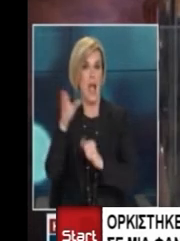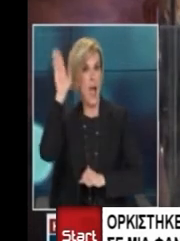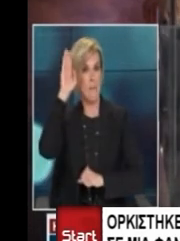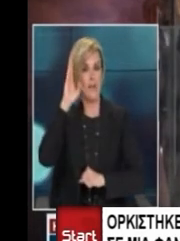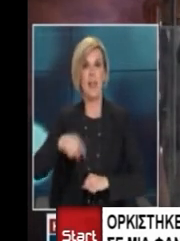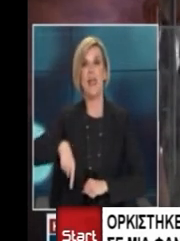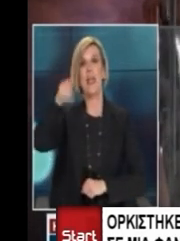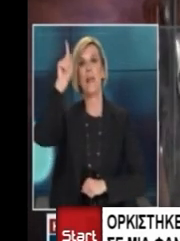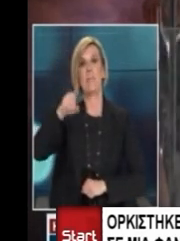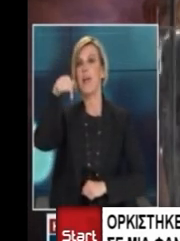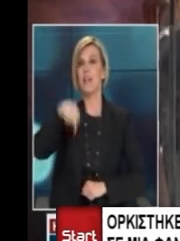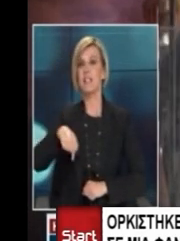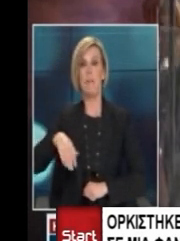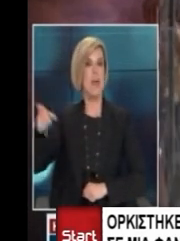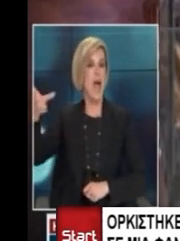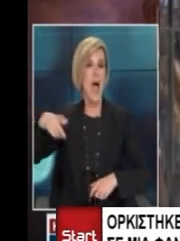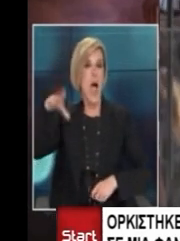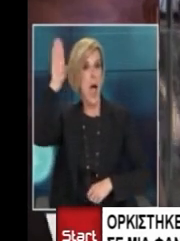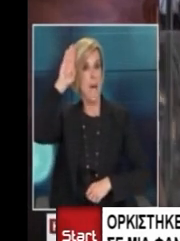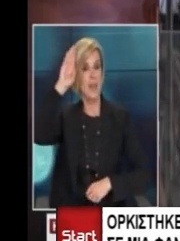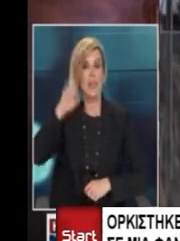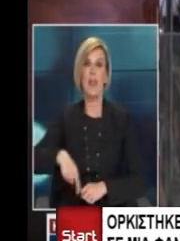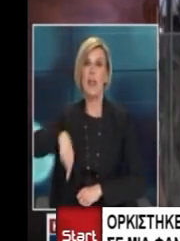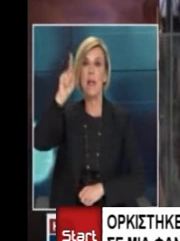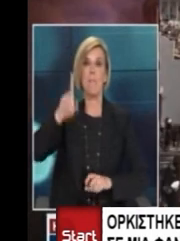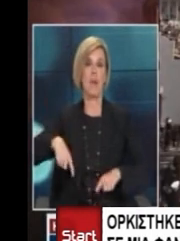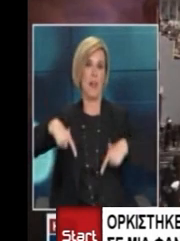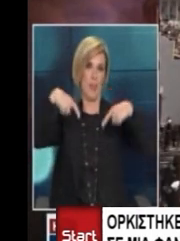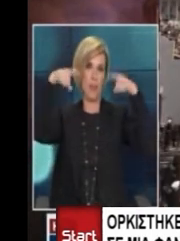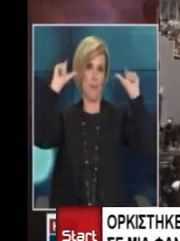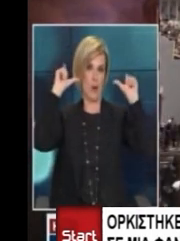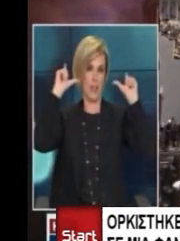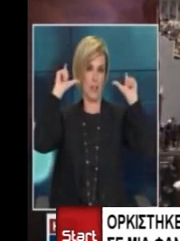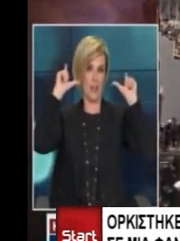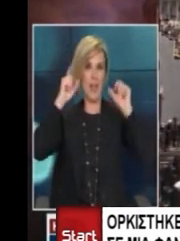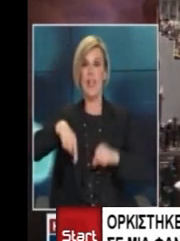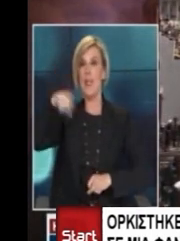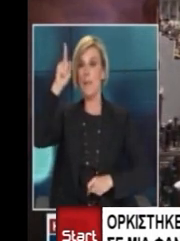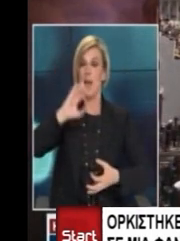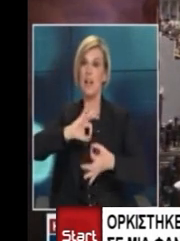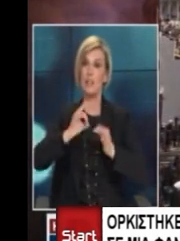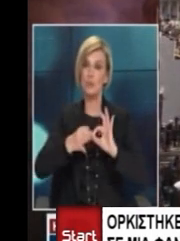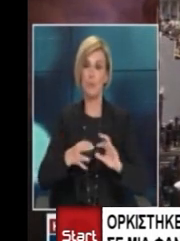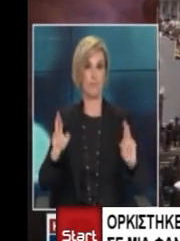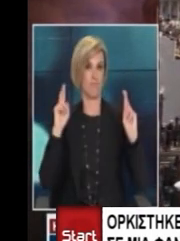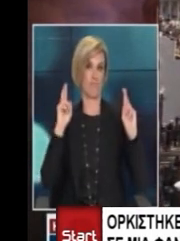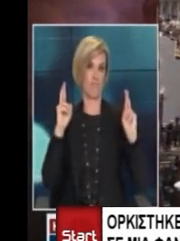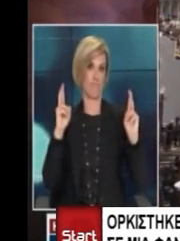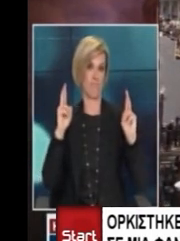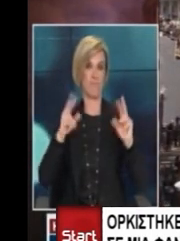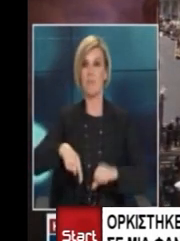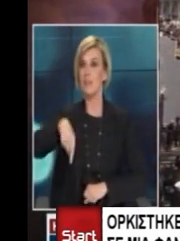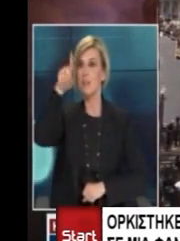αυτούς που δεν τον στήριξαν. Αυτή είναι η μέρα της δημοκρατίας, μια μέρα ιστορίας και ελπίδας, μια